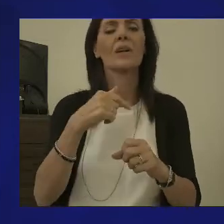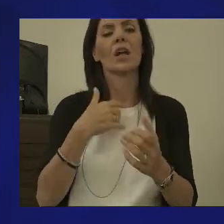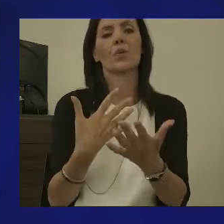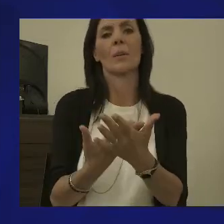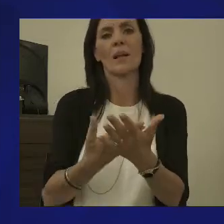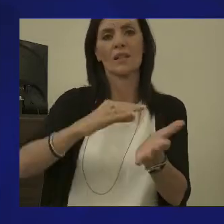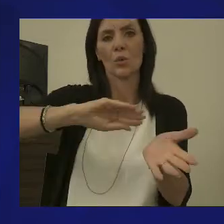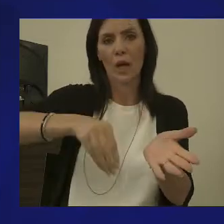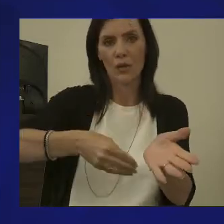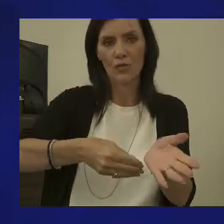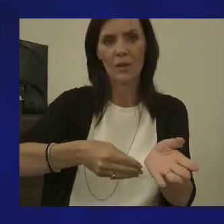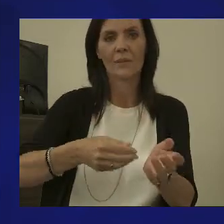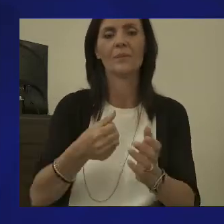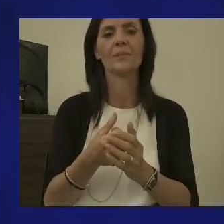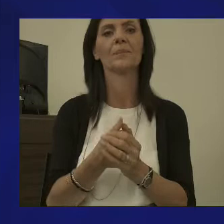המלצנו לאשר אחרי